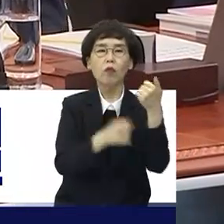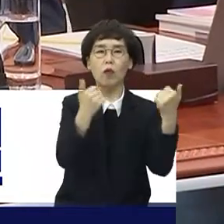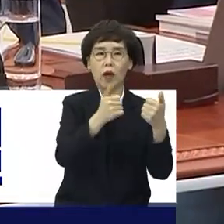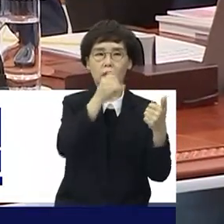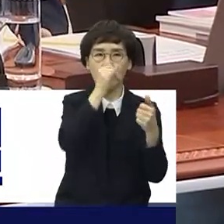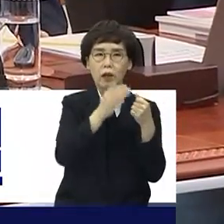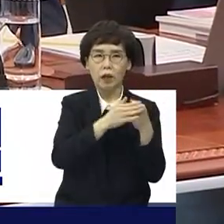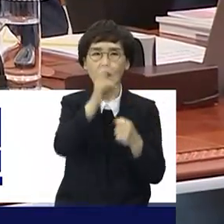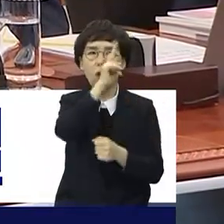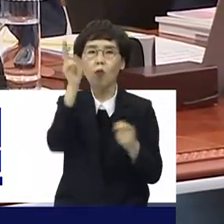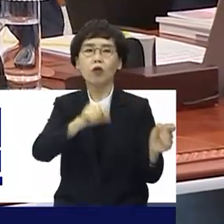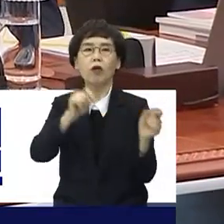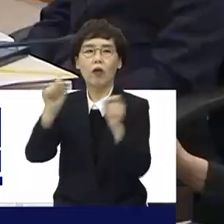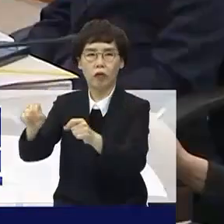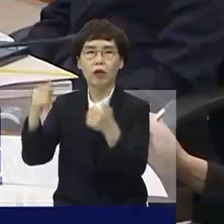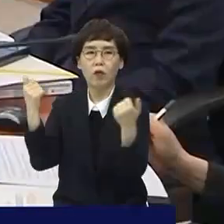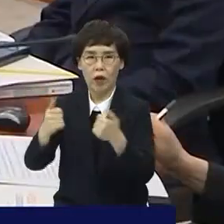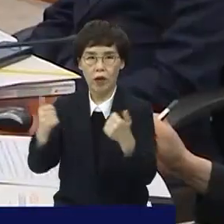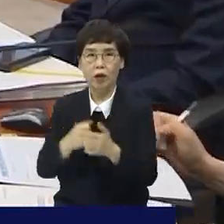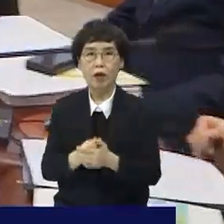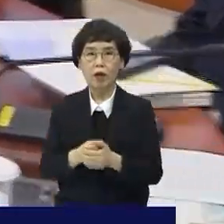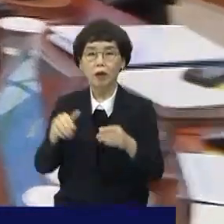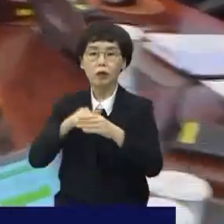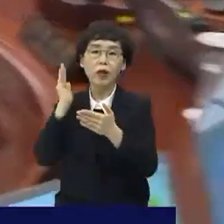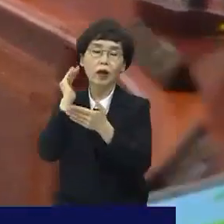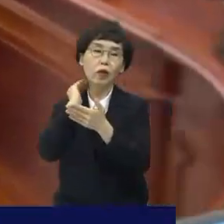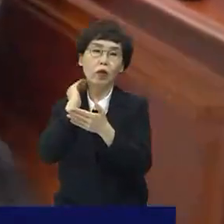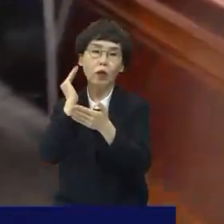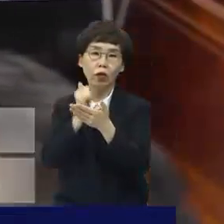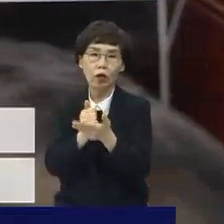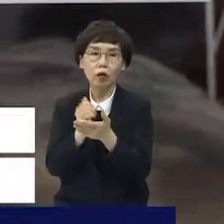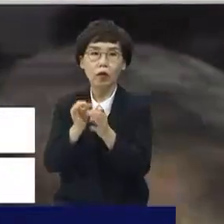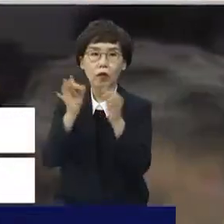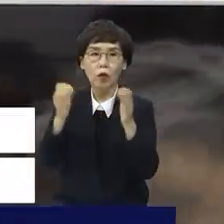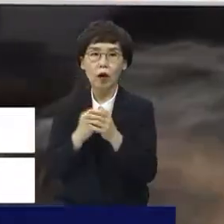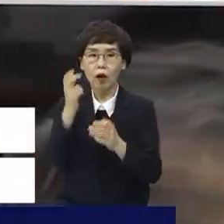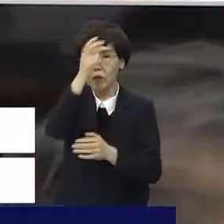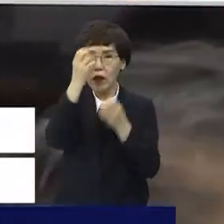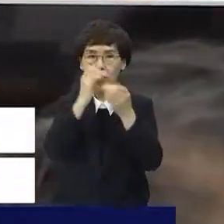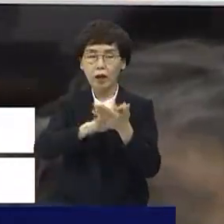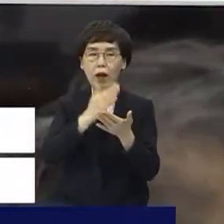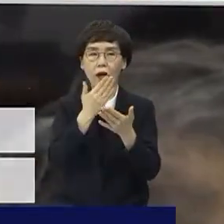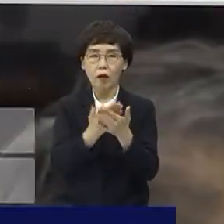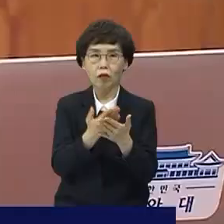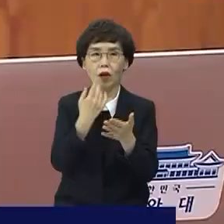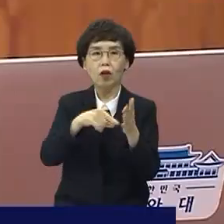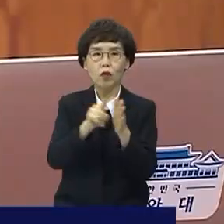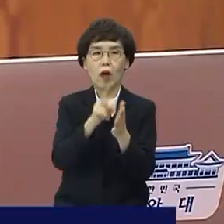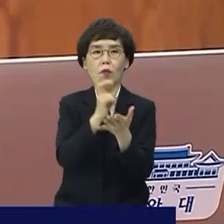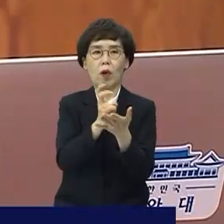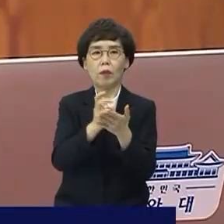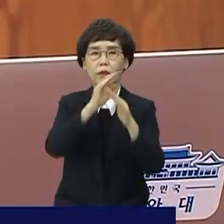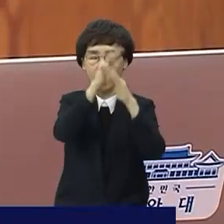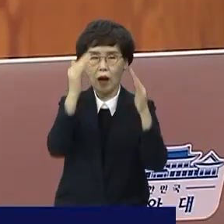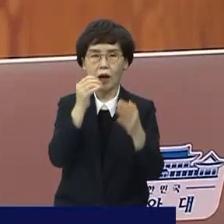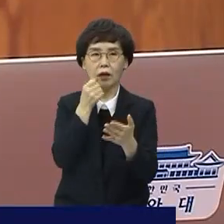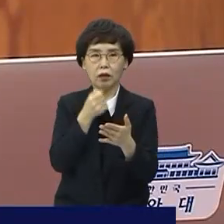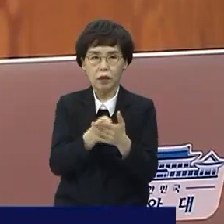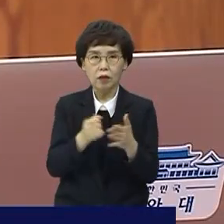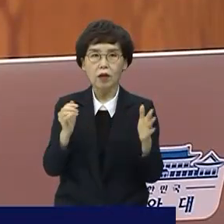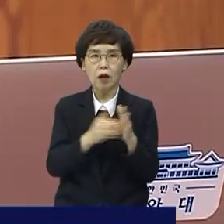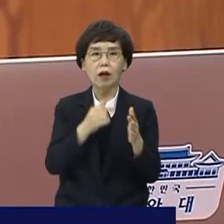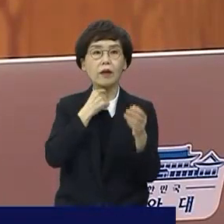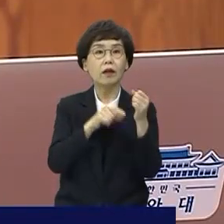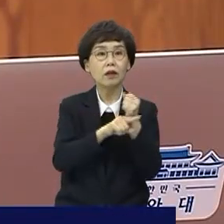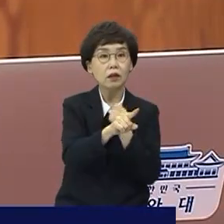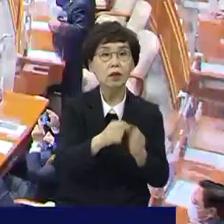오후로 미뤘습니다. 문 대통령 임기 내 검찰개혁을 위한 검수완박 법안 입법을 마무리하겠다는 의지가 반영된